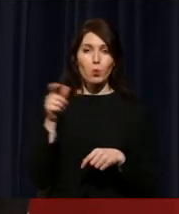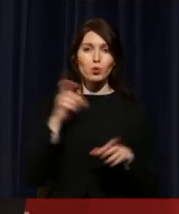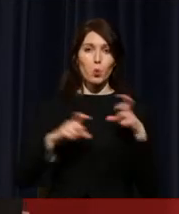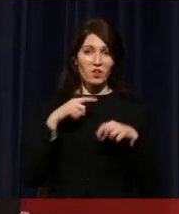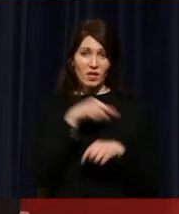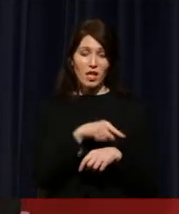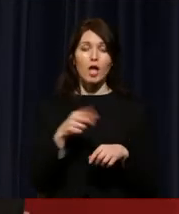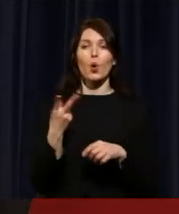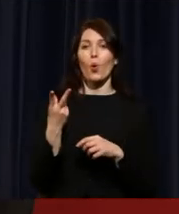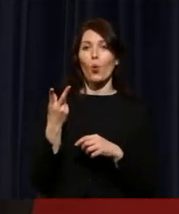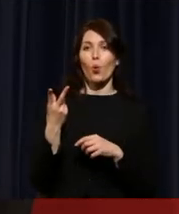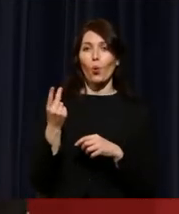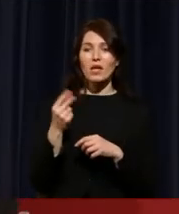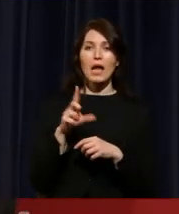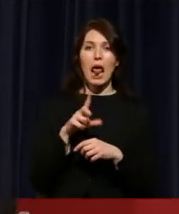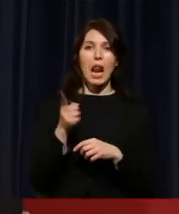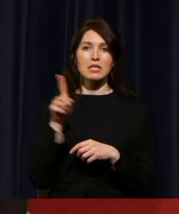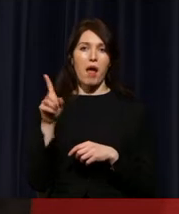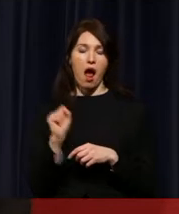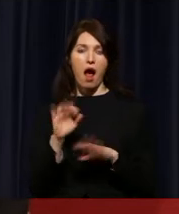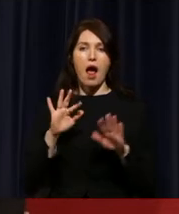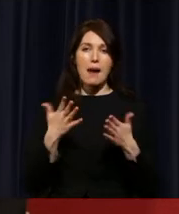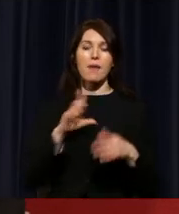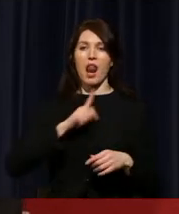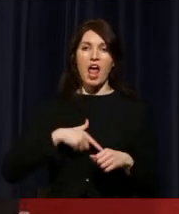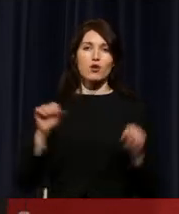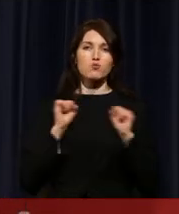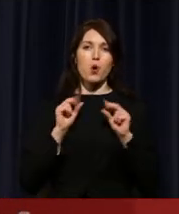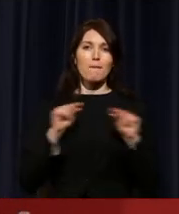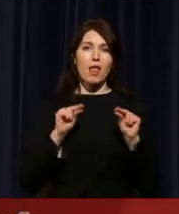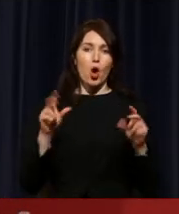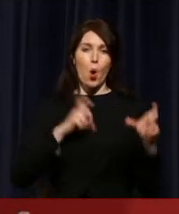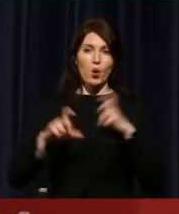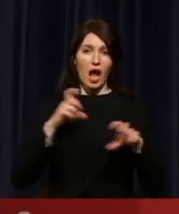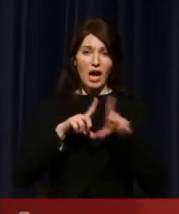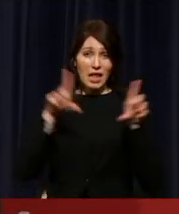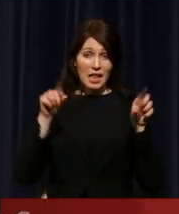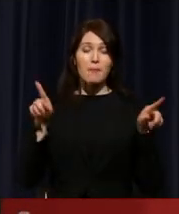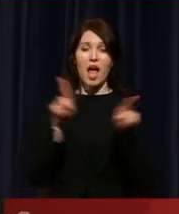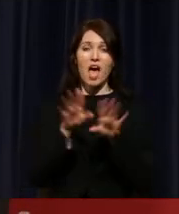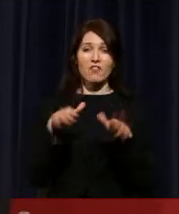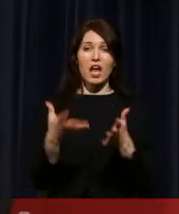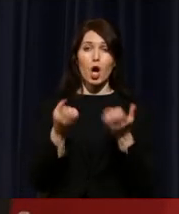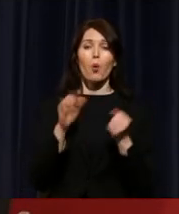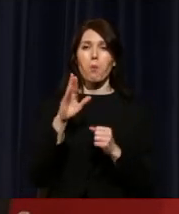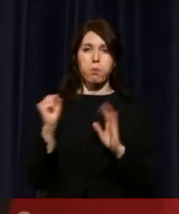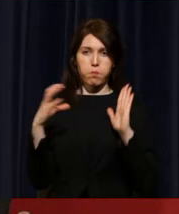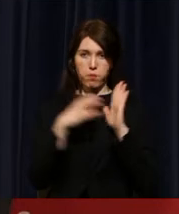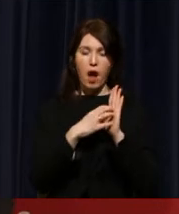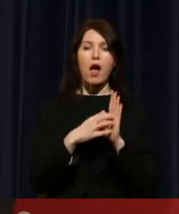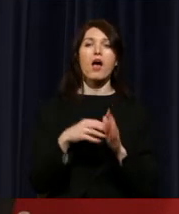universitāte, otra ir LSPA, jeb Latvijas sporta un pedagoģijas akadēmija, kurā arī var iegūt bakalaura grādu